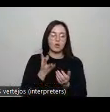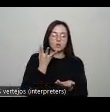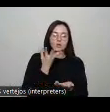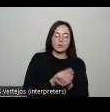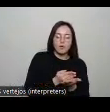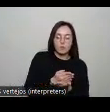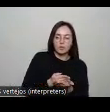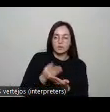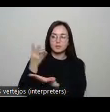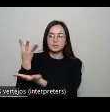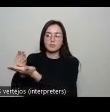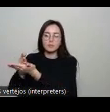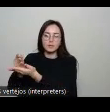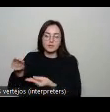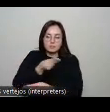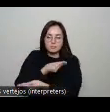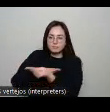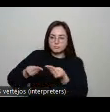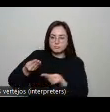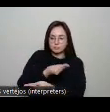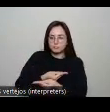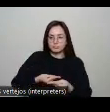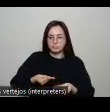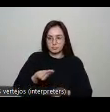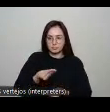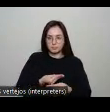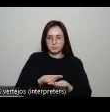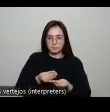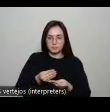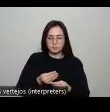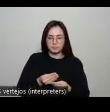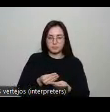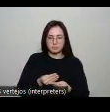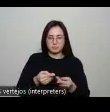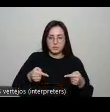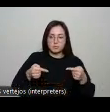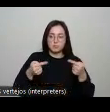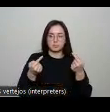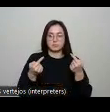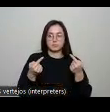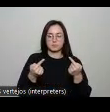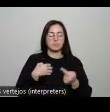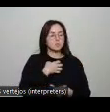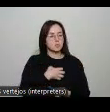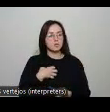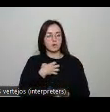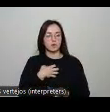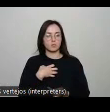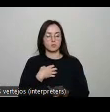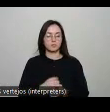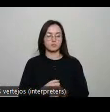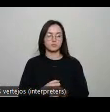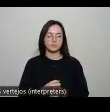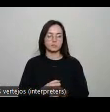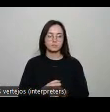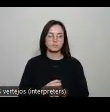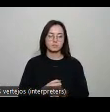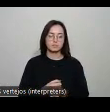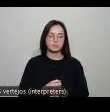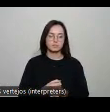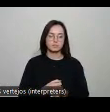kartais, atsižvelgiant į patirtį gautą, pasitelkiant kitas idėjas. Tai irgi yra labai svarbu prisitaikyti, atsižvelgti